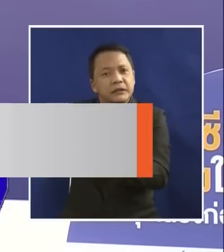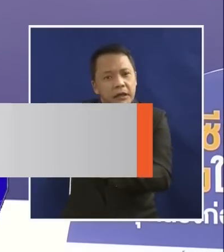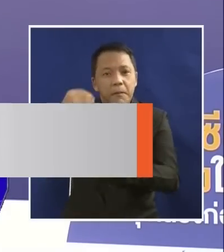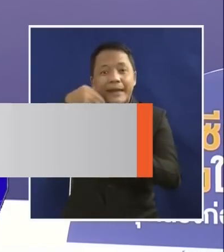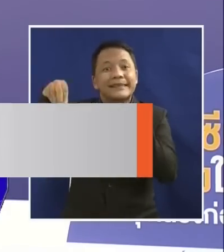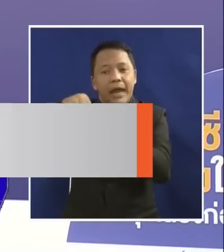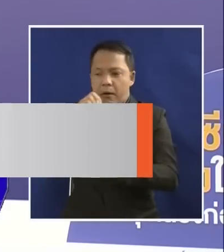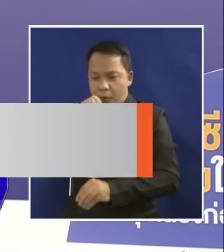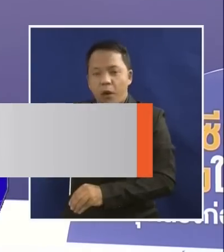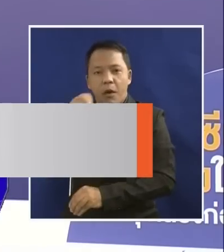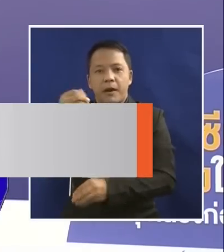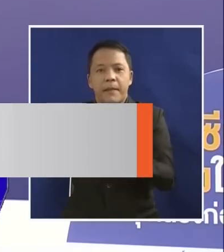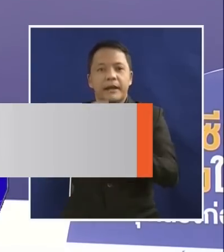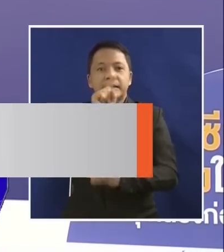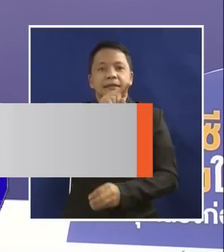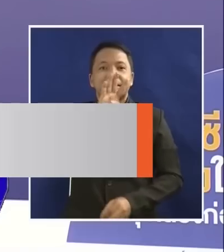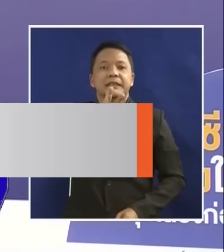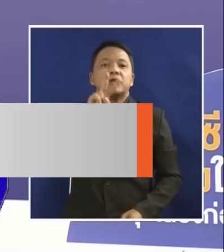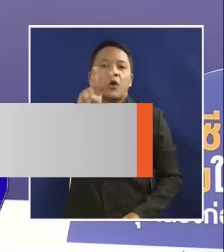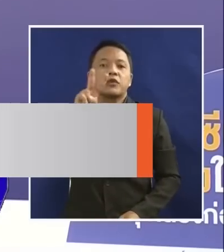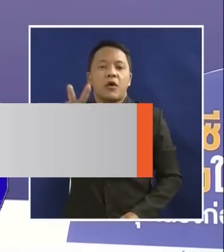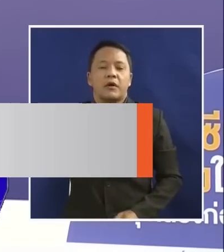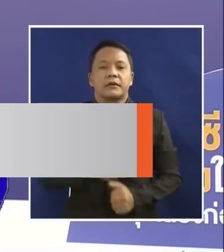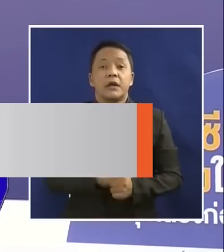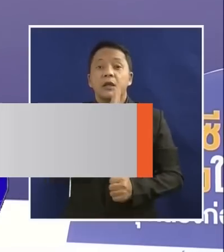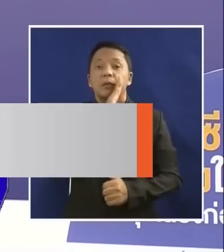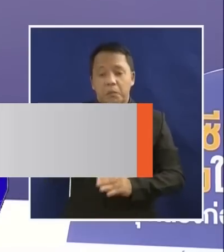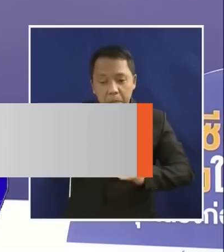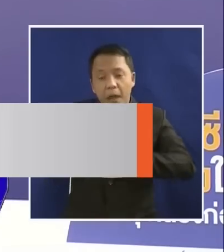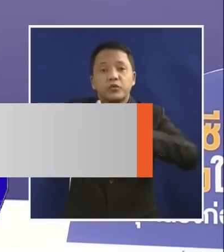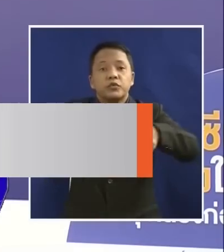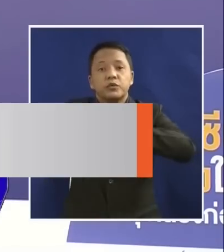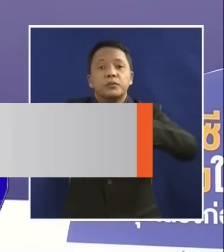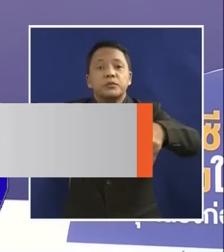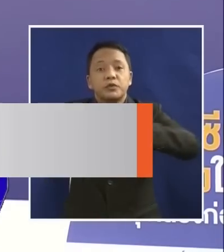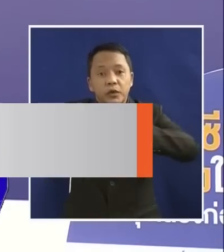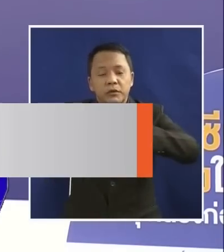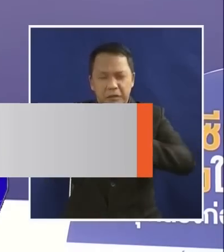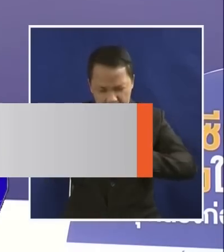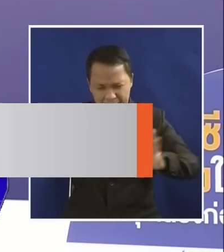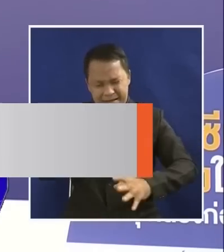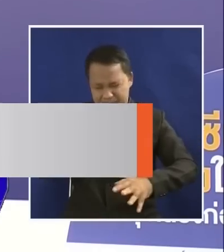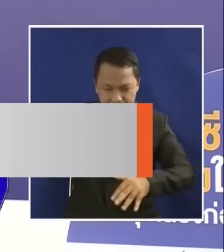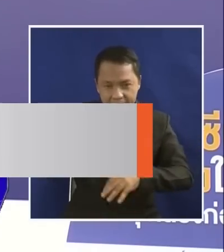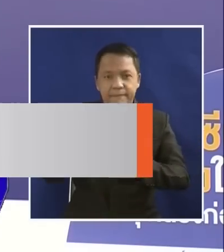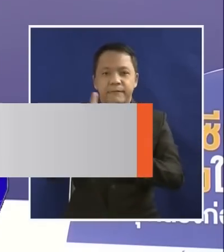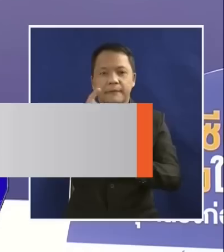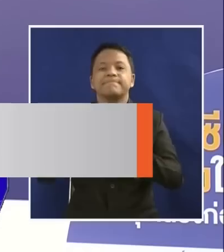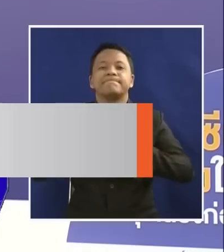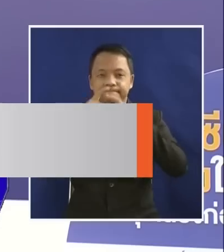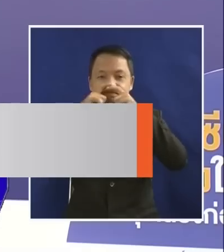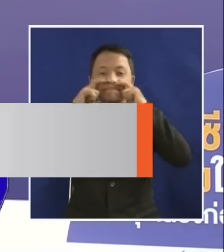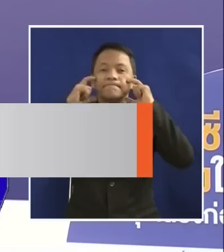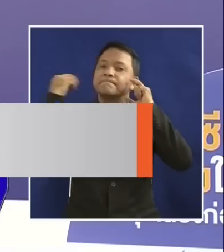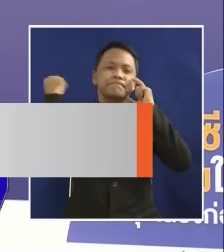ใกล้บ้านท่านหรือที่หมายเลข1422ถ้าออกไปในที่สาธารณะที่จำเป็นจริงๆก็ขอให้ใส่หน้ากากอนามัยทุก